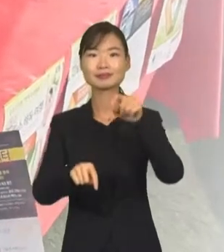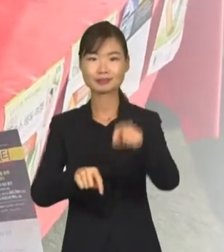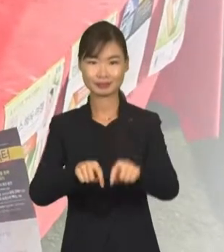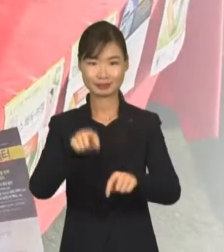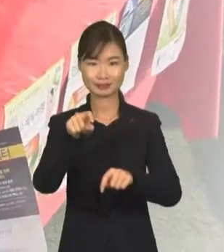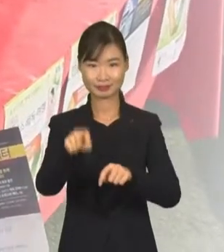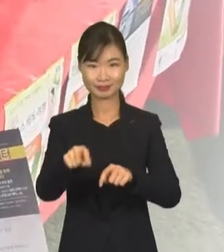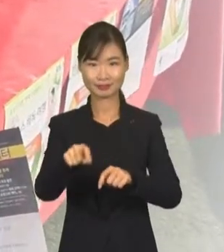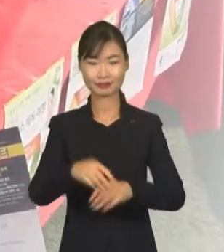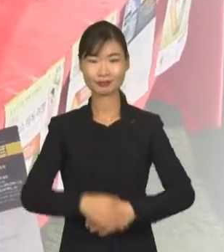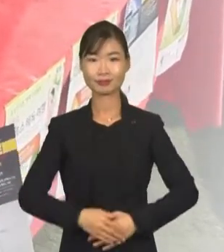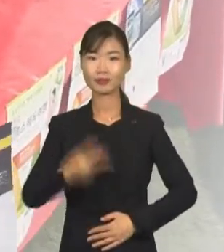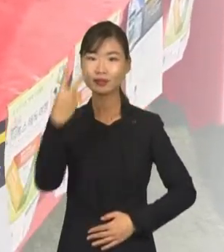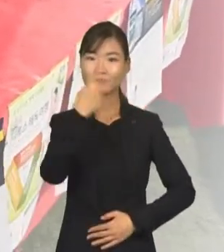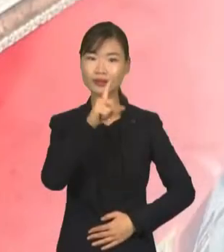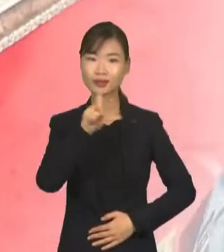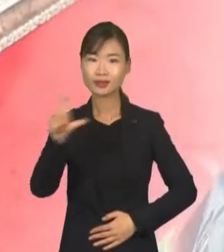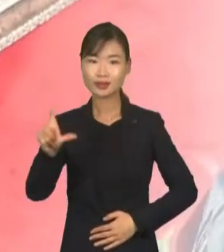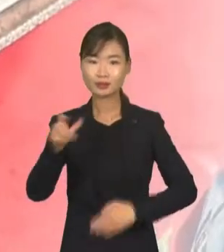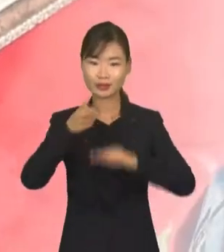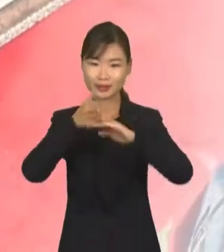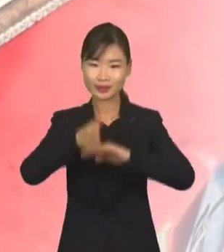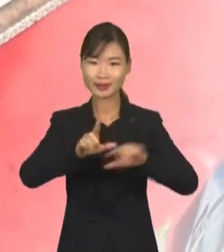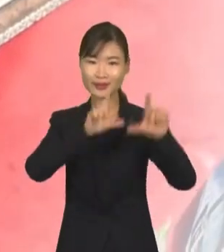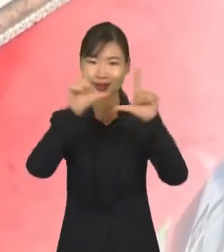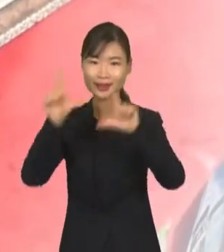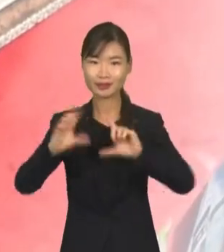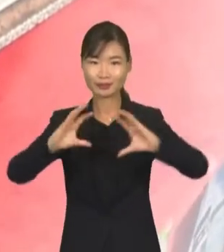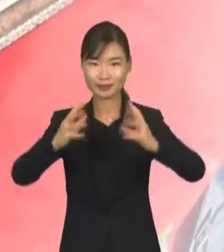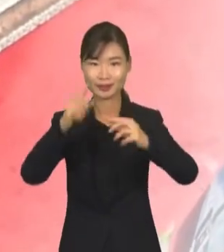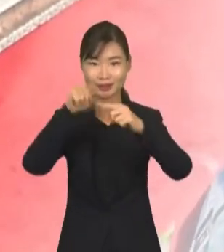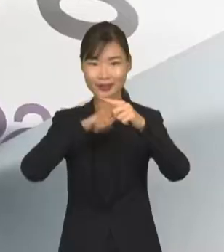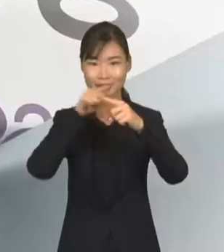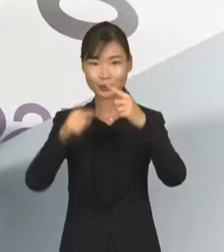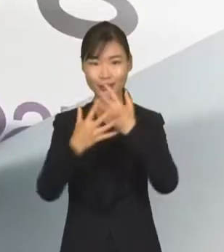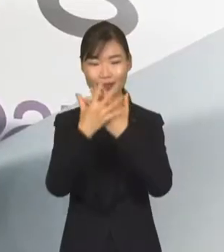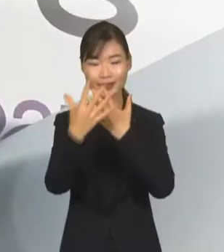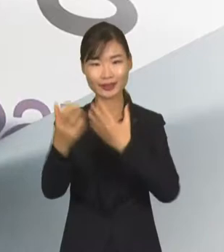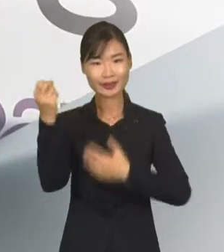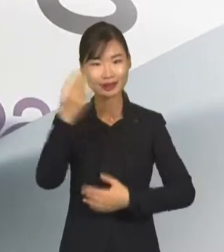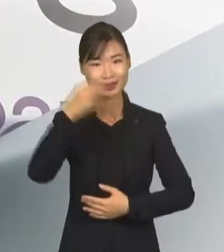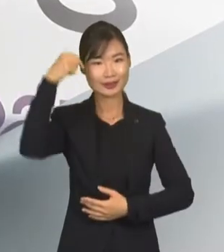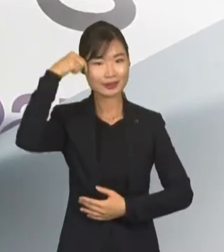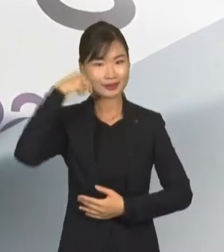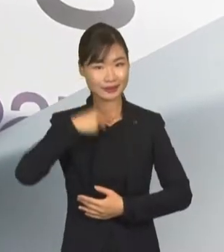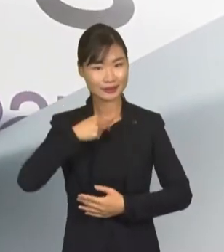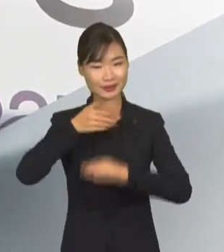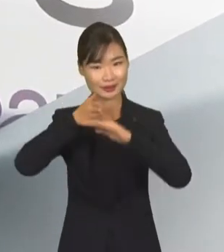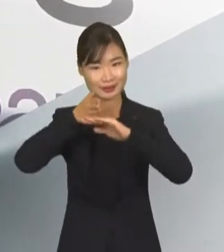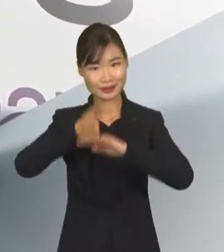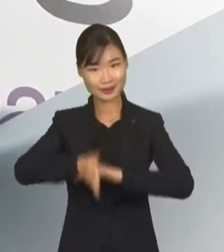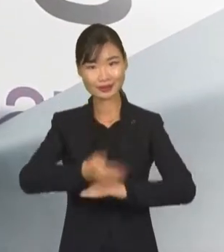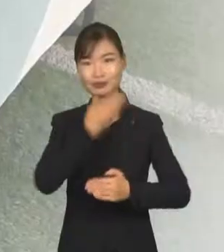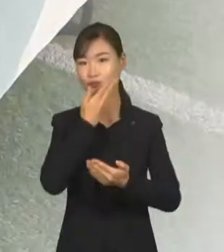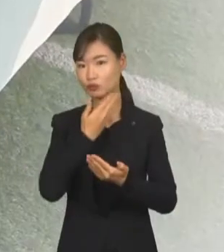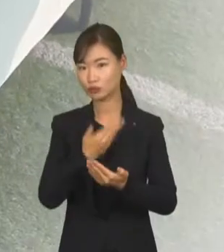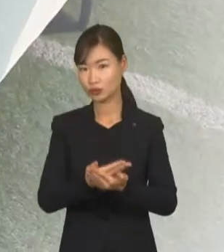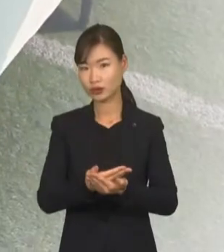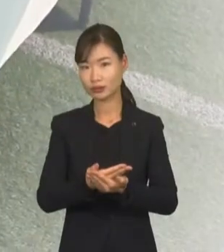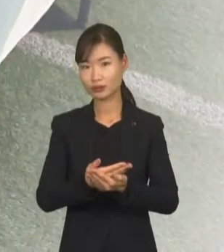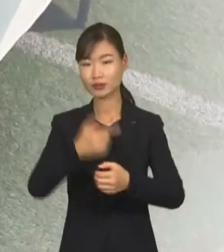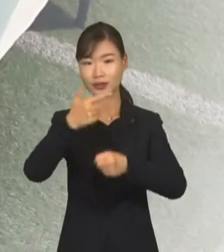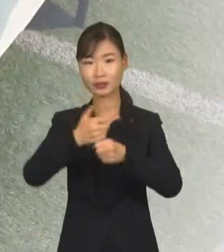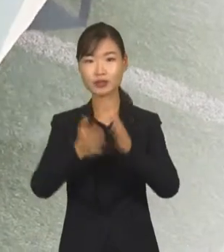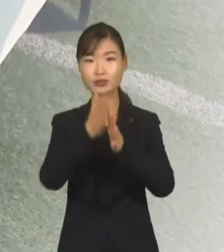2015 슬롤라이프 국제대회에서 다시 한 번 느끼게 되는 느림의 가치. 남양주 시민을 넘어